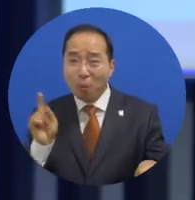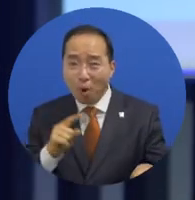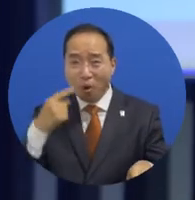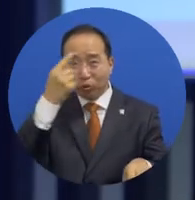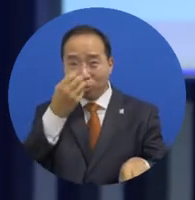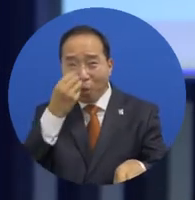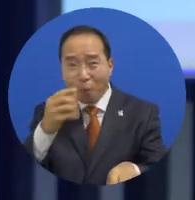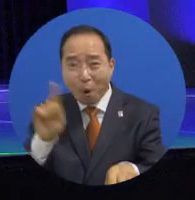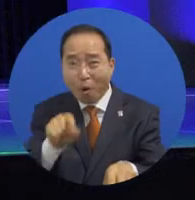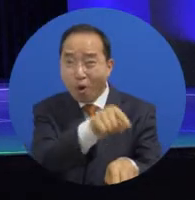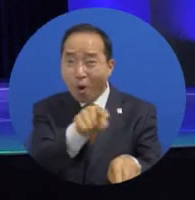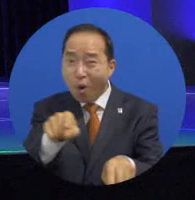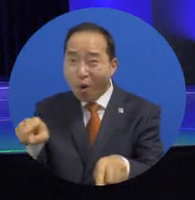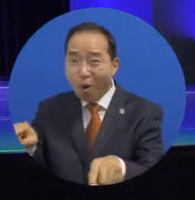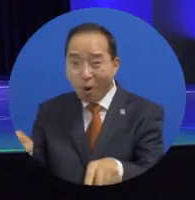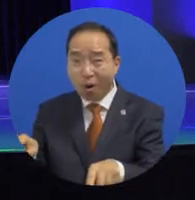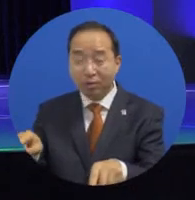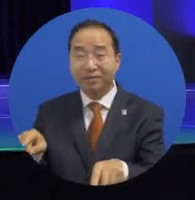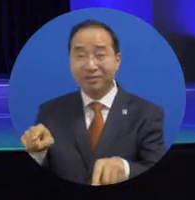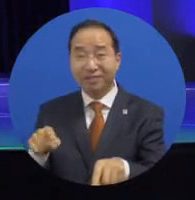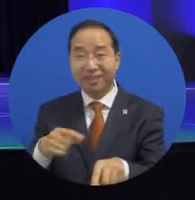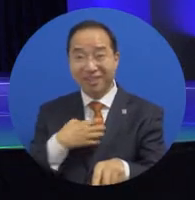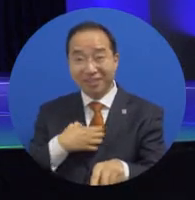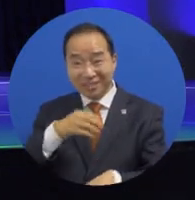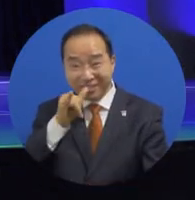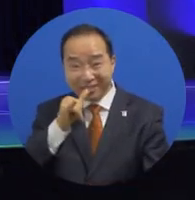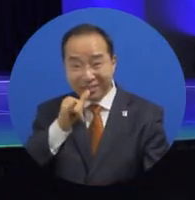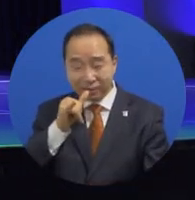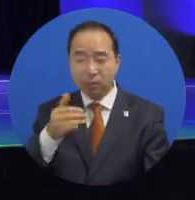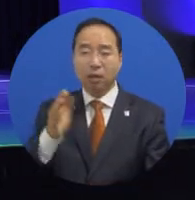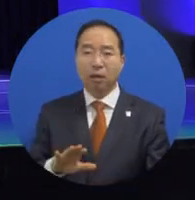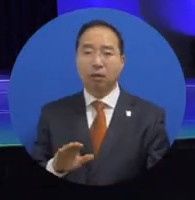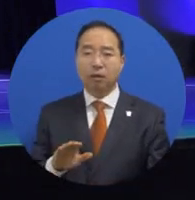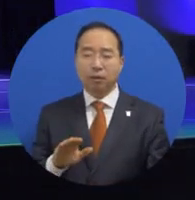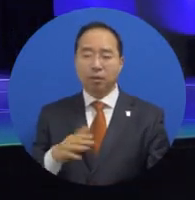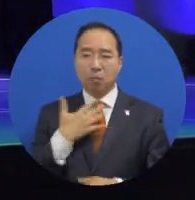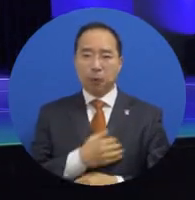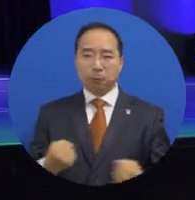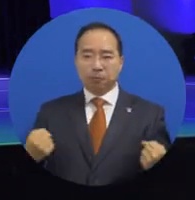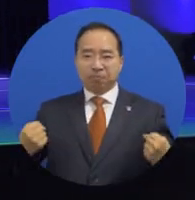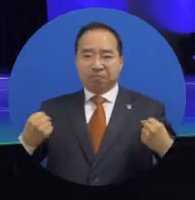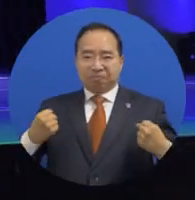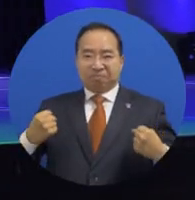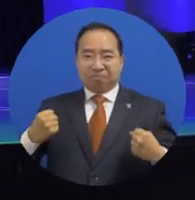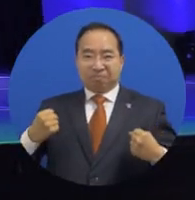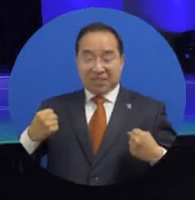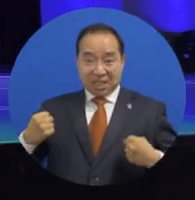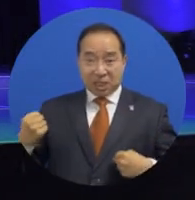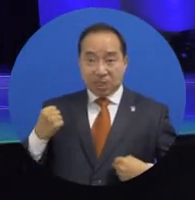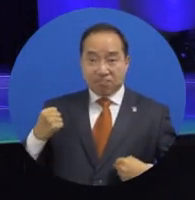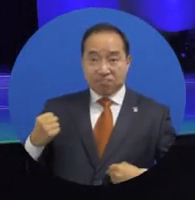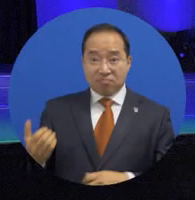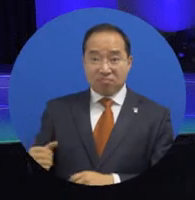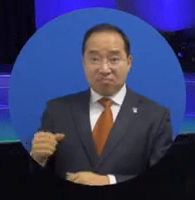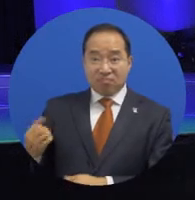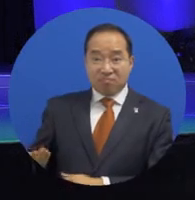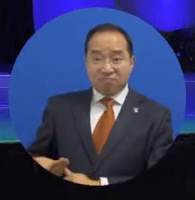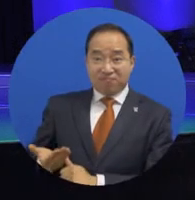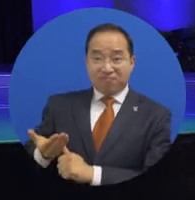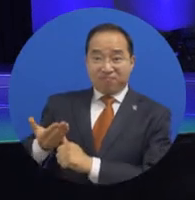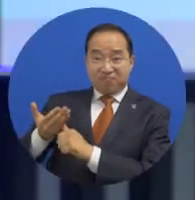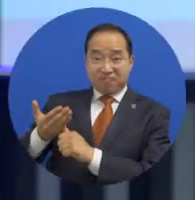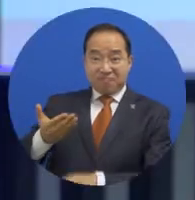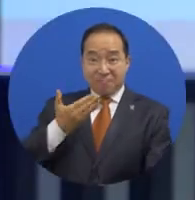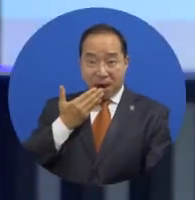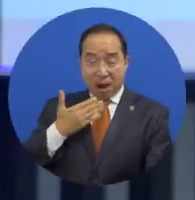얼굴이 못생겼을까? 그런데 체력이 강해지고 내가 운동을 하면서 내 몸에 대한 어떤 신뢰감이